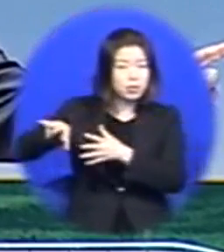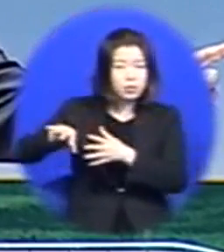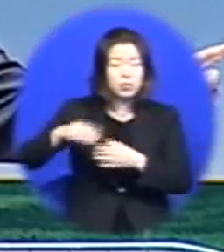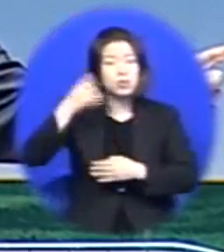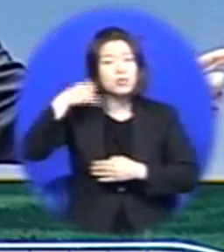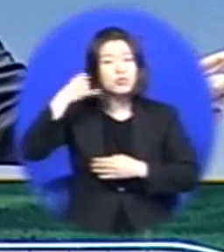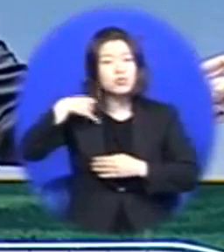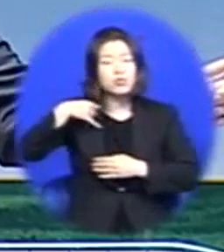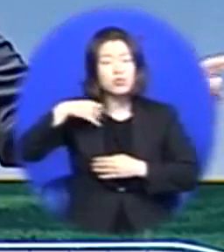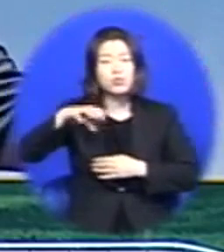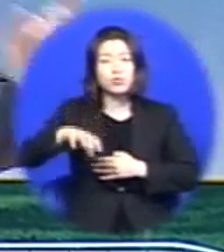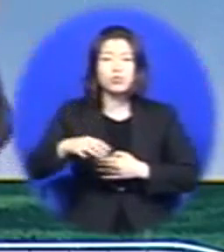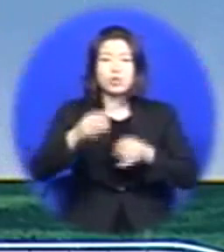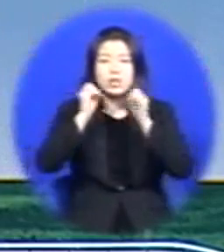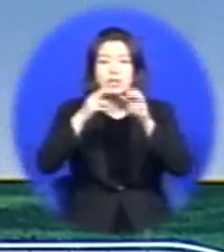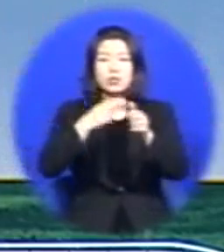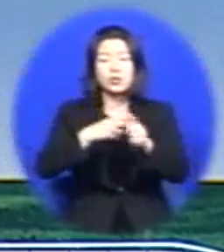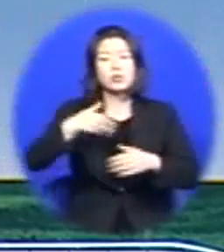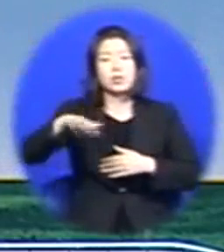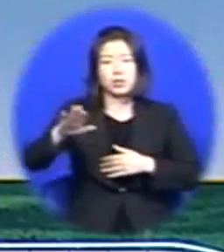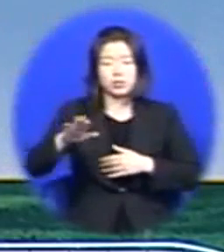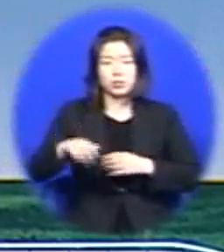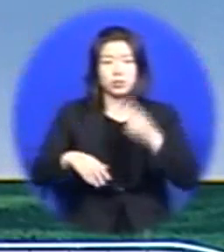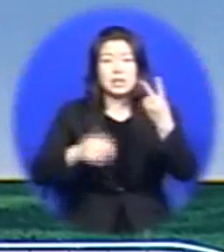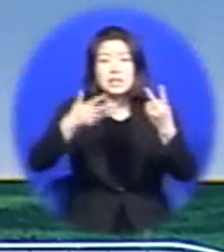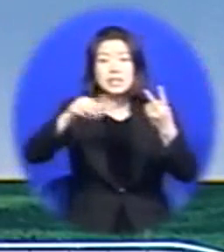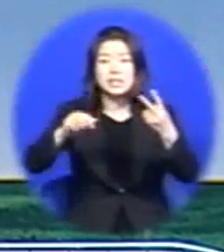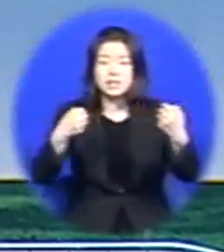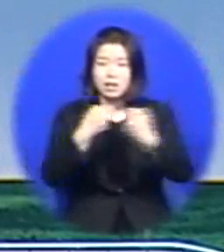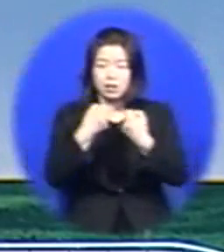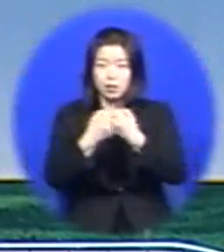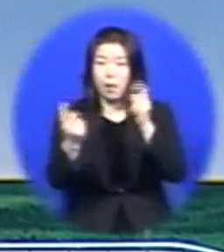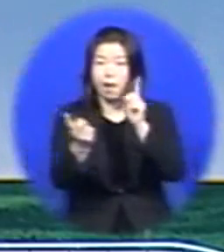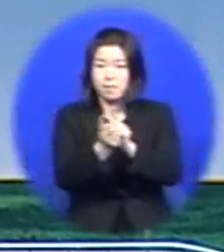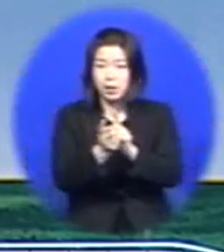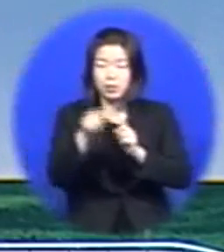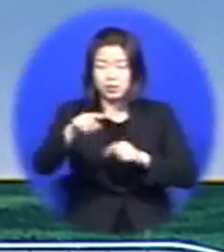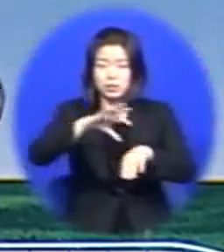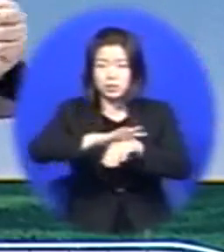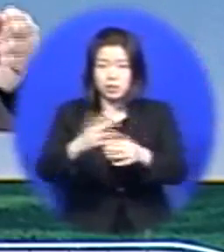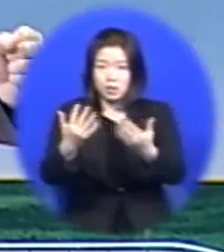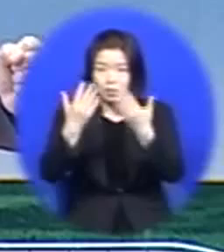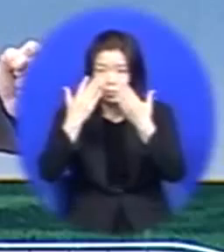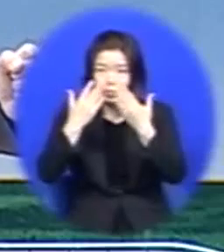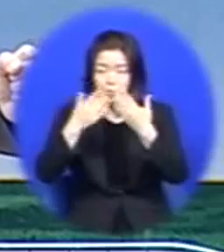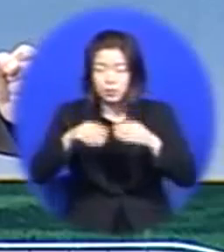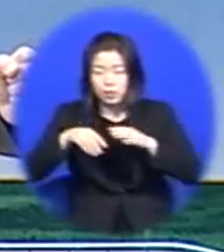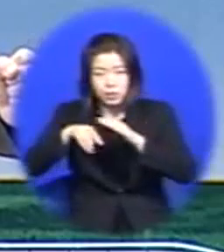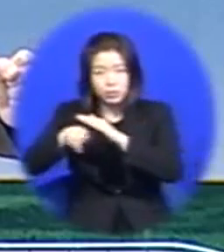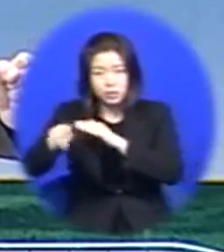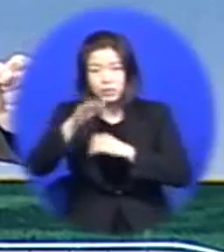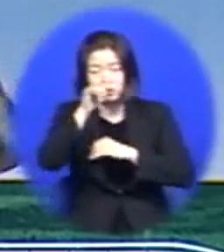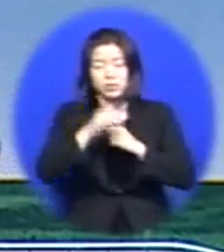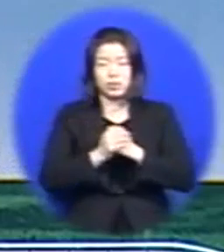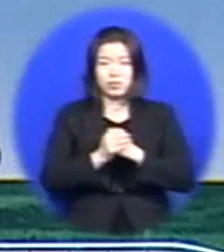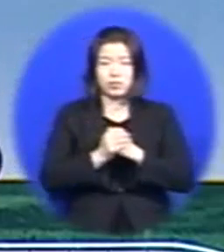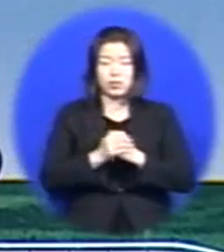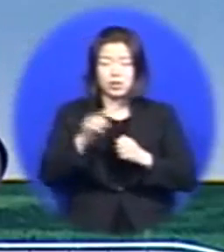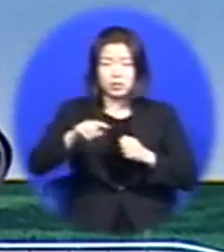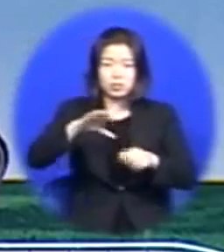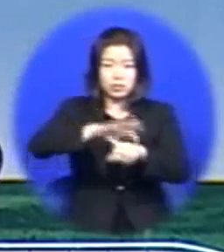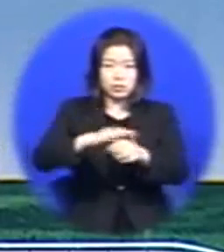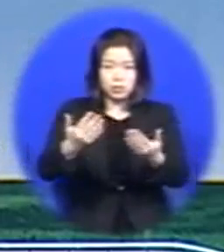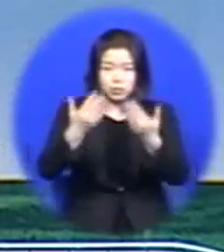갔습니다. 그리고 세계 2차 대전을 맞이하고 그가 그 수용소에 그도 끌려 들어간 거예요.